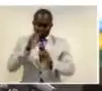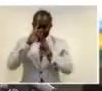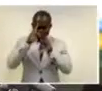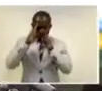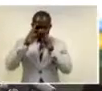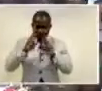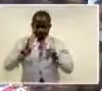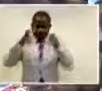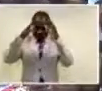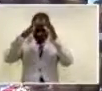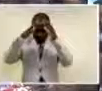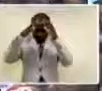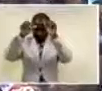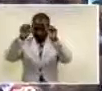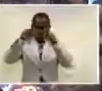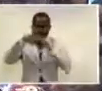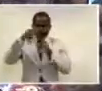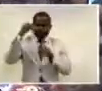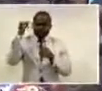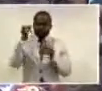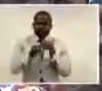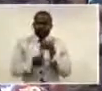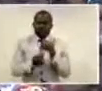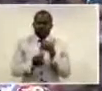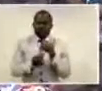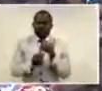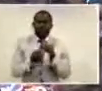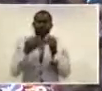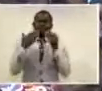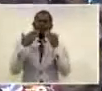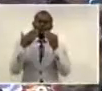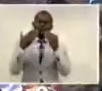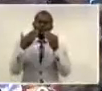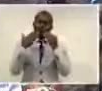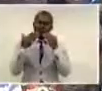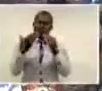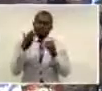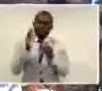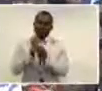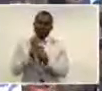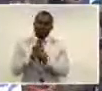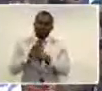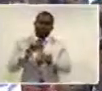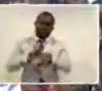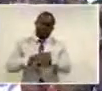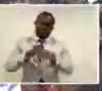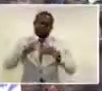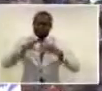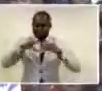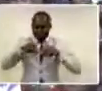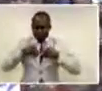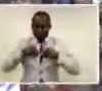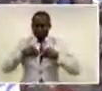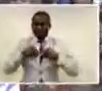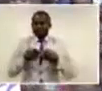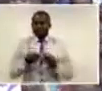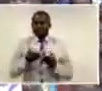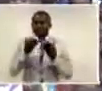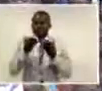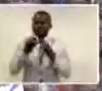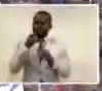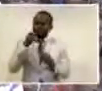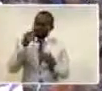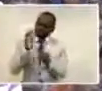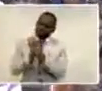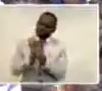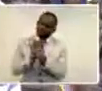wa Repubulika mu gusoza turabashimiye cyane umwanya mwatugeneye tukaba